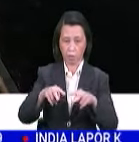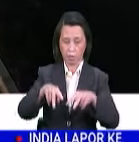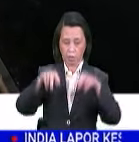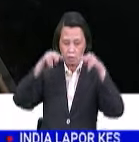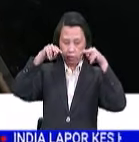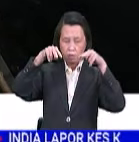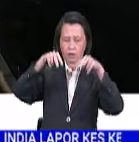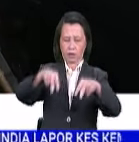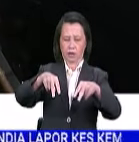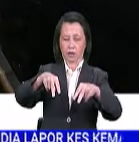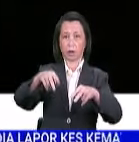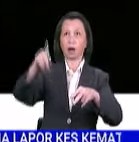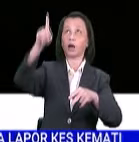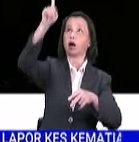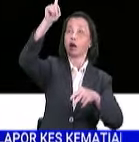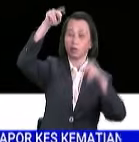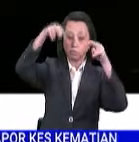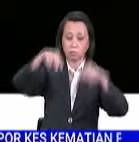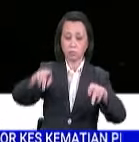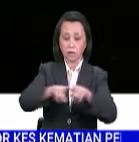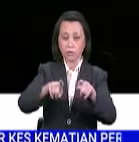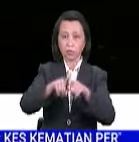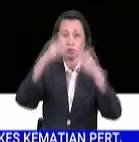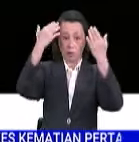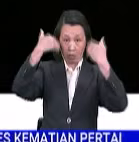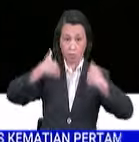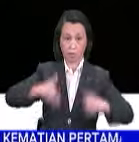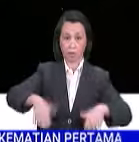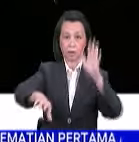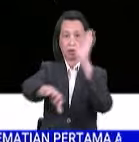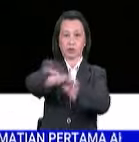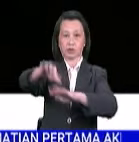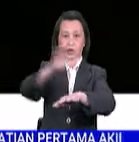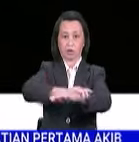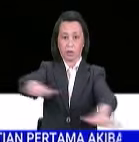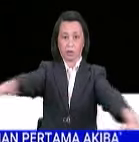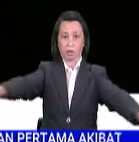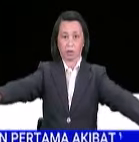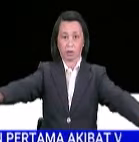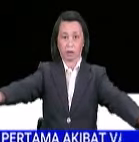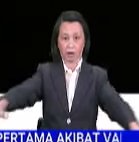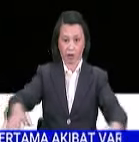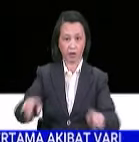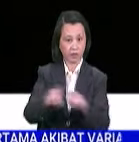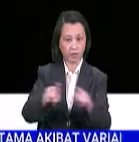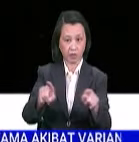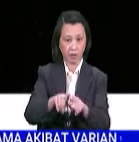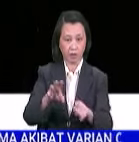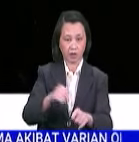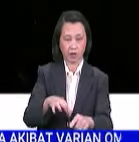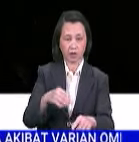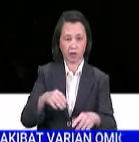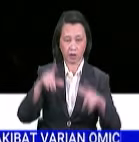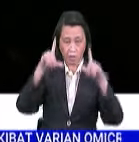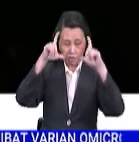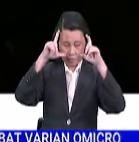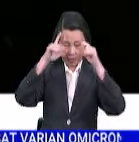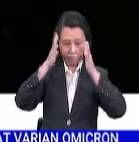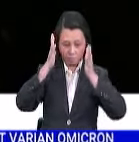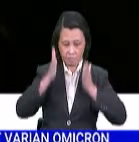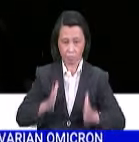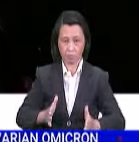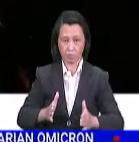udaranya memaparkan ia seakan-akan manusia dengan kedua-dua belah tangan didepakan. Jurugambar Pierre Andre